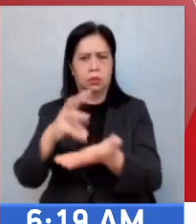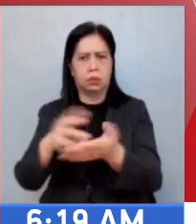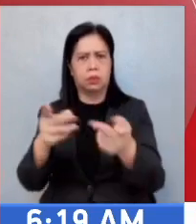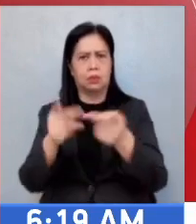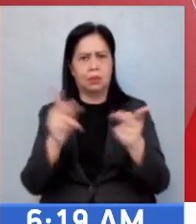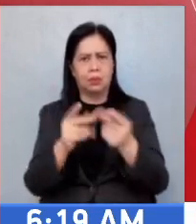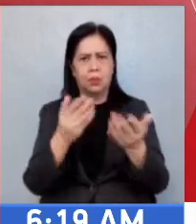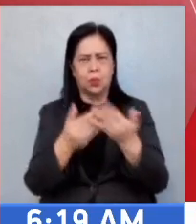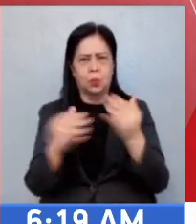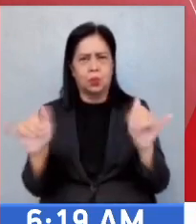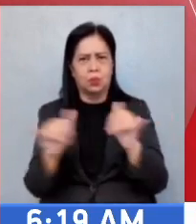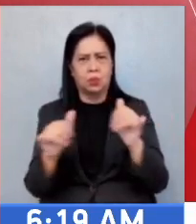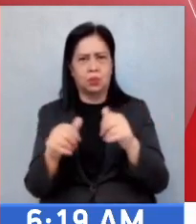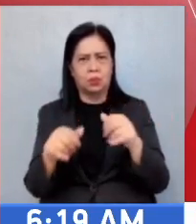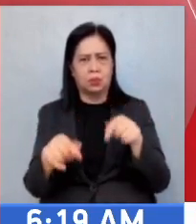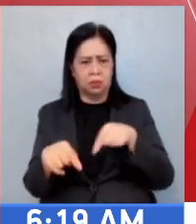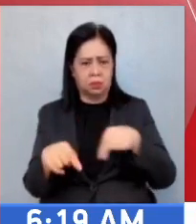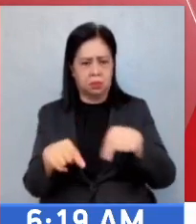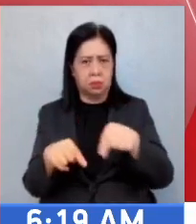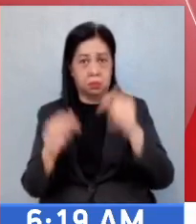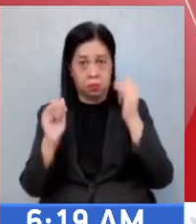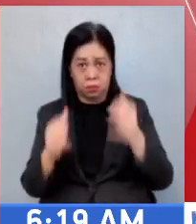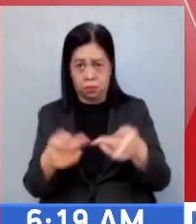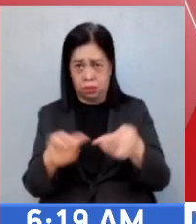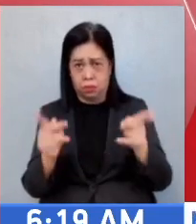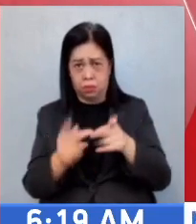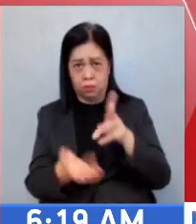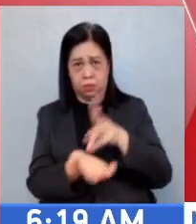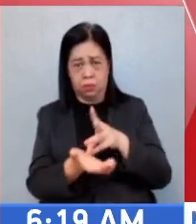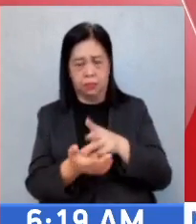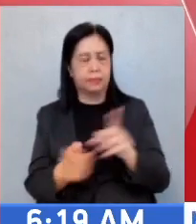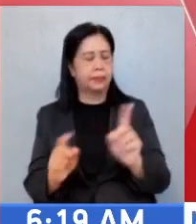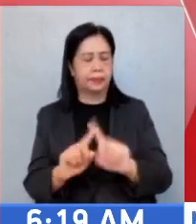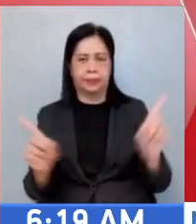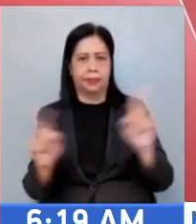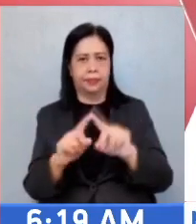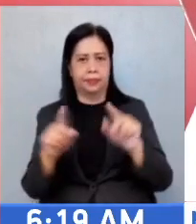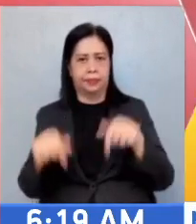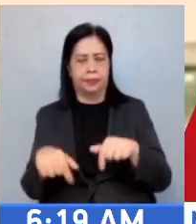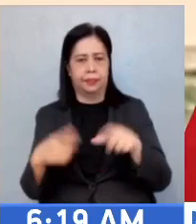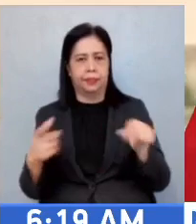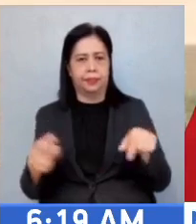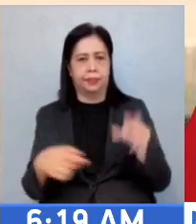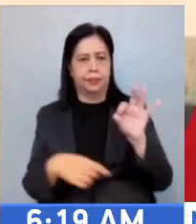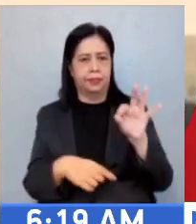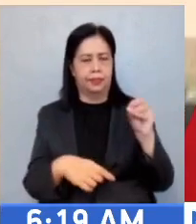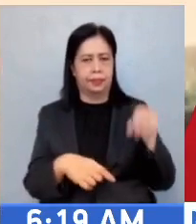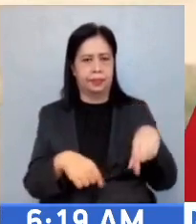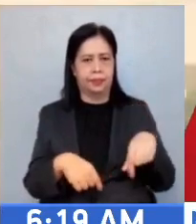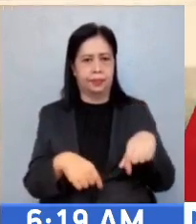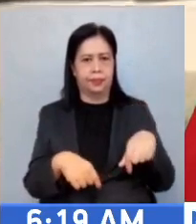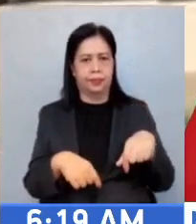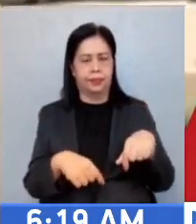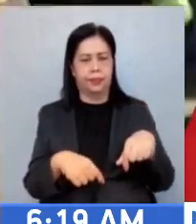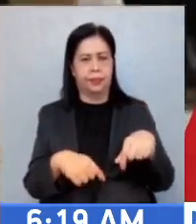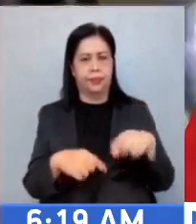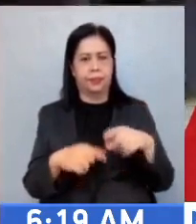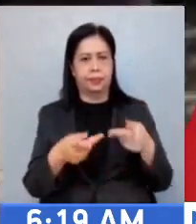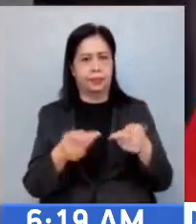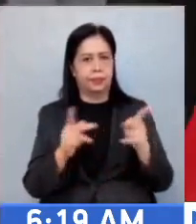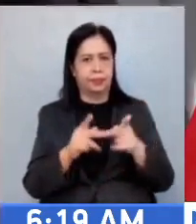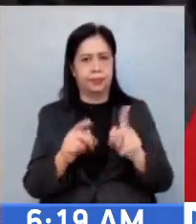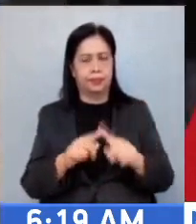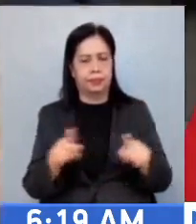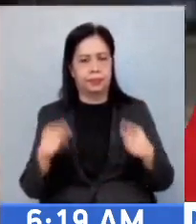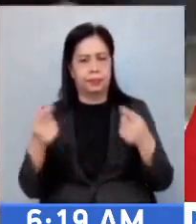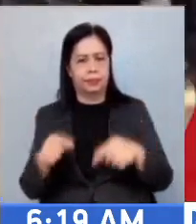na gumalaw o magkaiba po? Magkaiba po. Dikdik fault po yung 1990 at ito naman pong nangyari kahapon ay